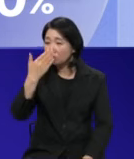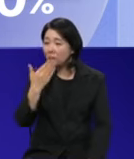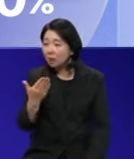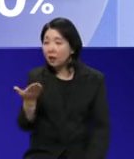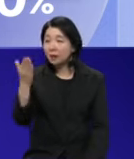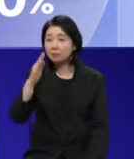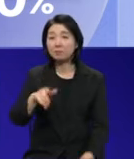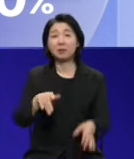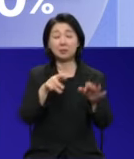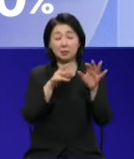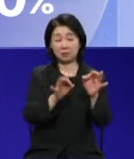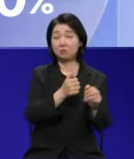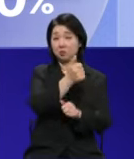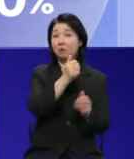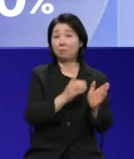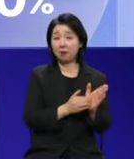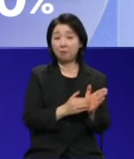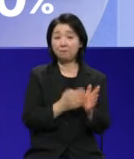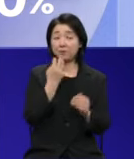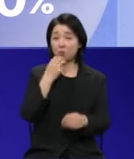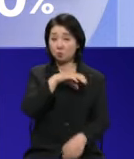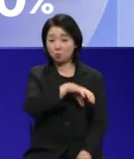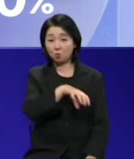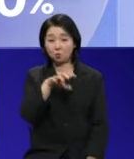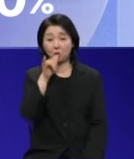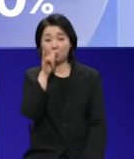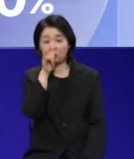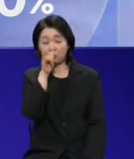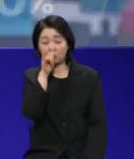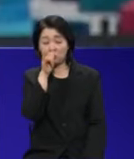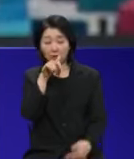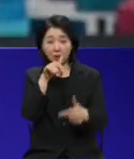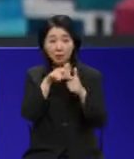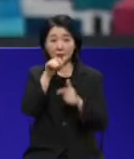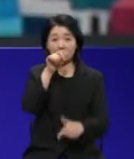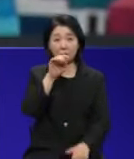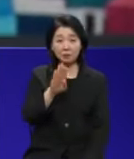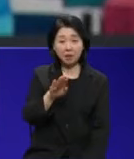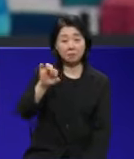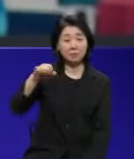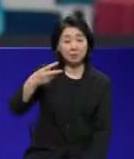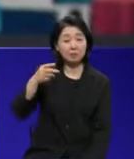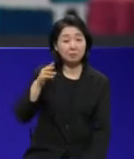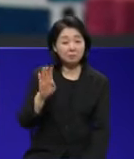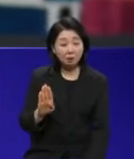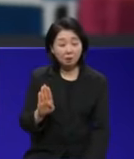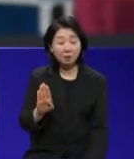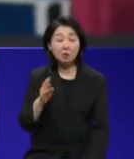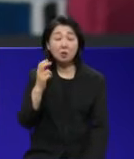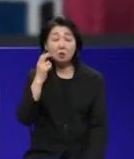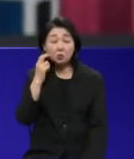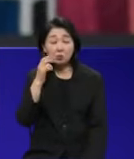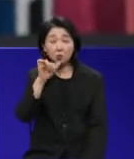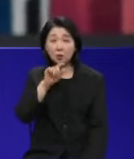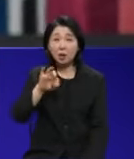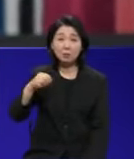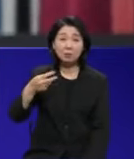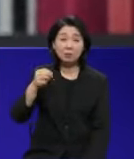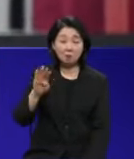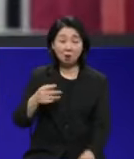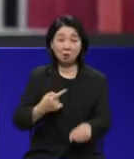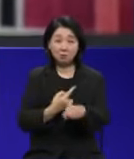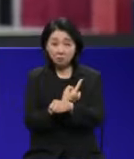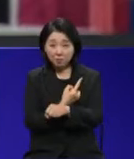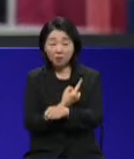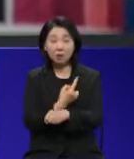부가이긴 걸로 나오고 그 서울에서 일단 지금 이제 강남 벌병 서초 갑을 재학은 지금 용산 그다음에